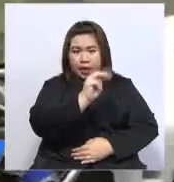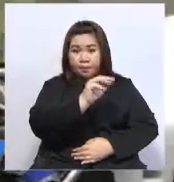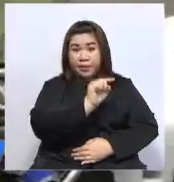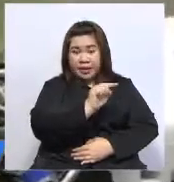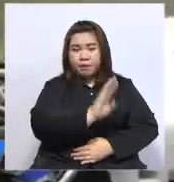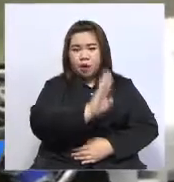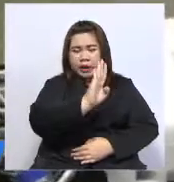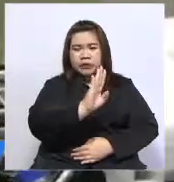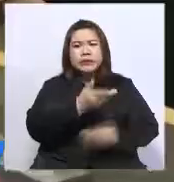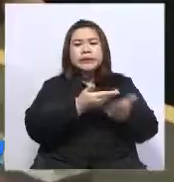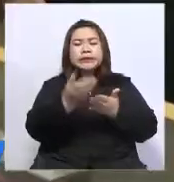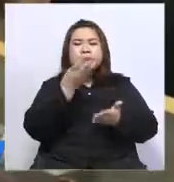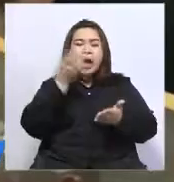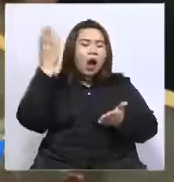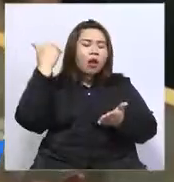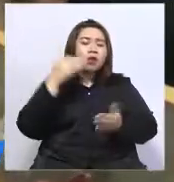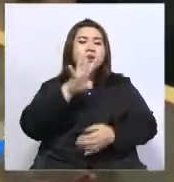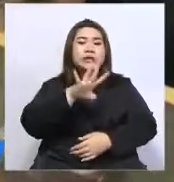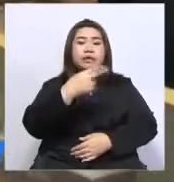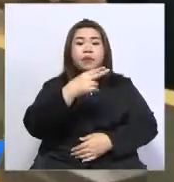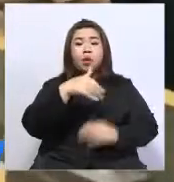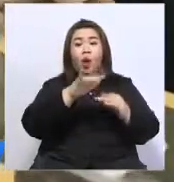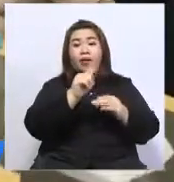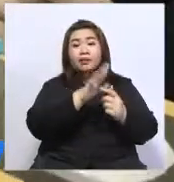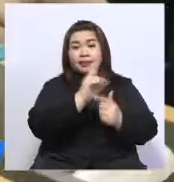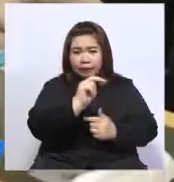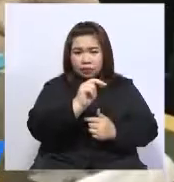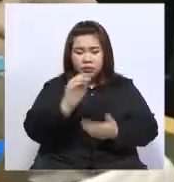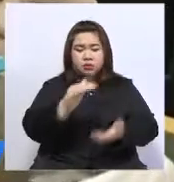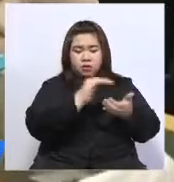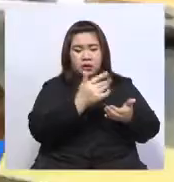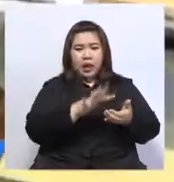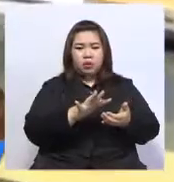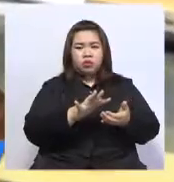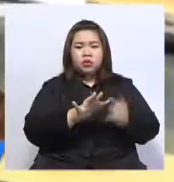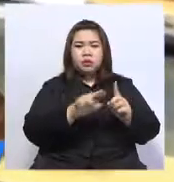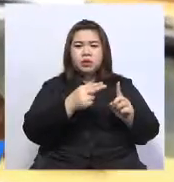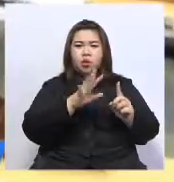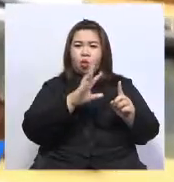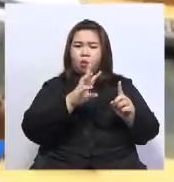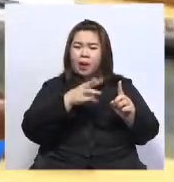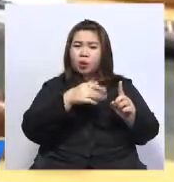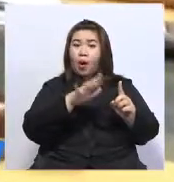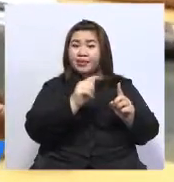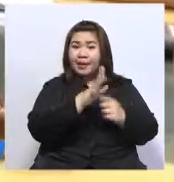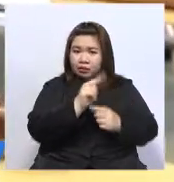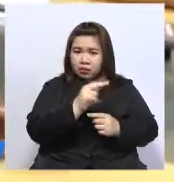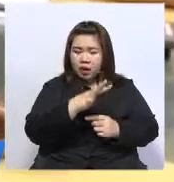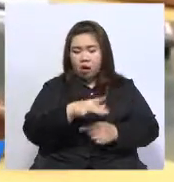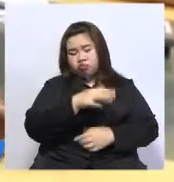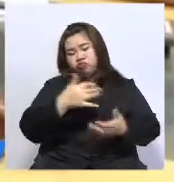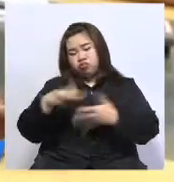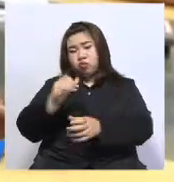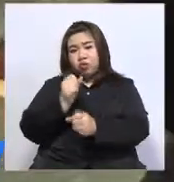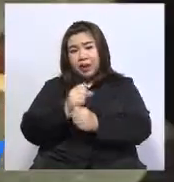ประมูลซื้อข้าวไปทั้งหมด 40,000 กว่าตันนะครับรับมอบแล้ว 16,640 ตันจ่ายออกไปผลิตเป็นอาหารสั